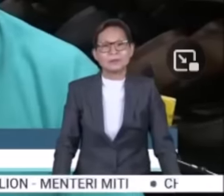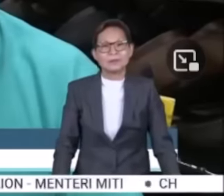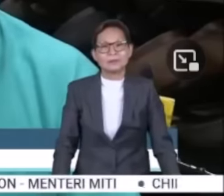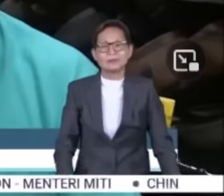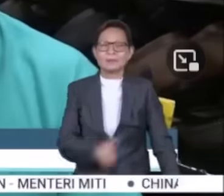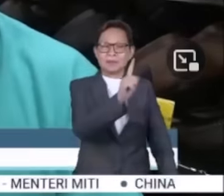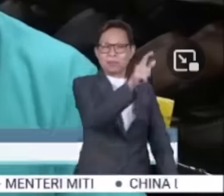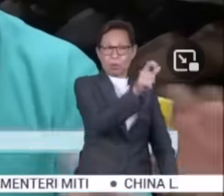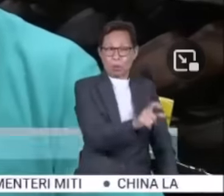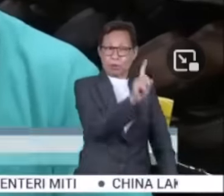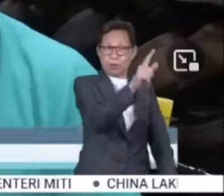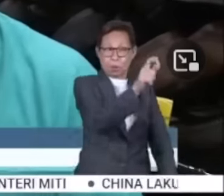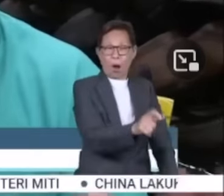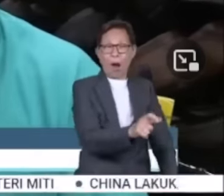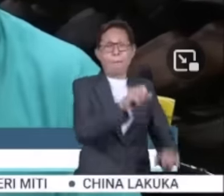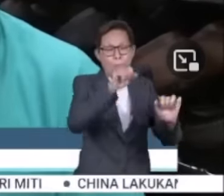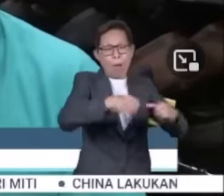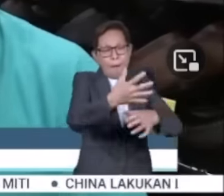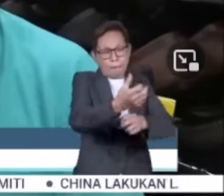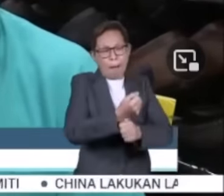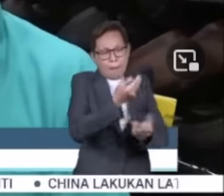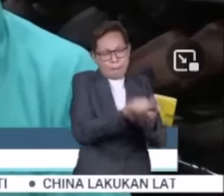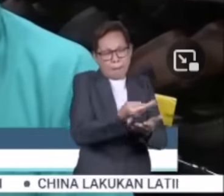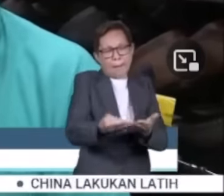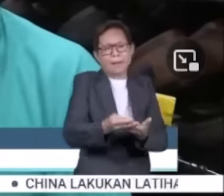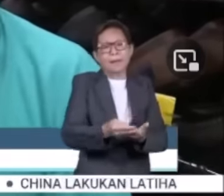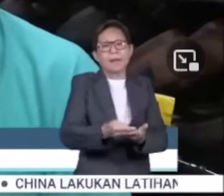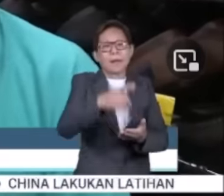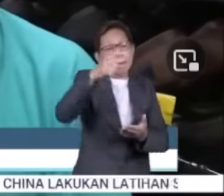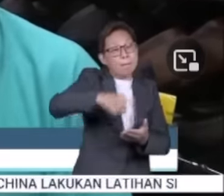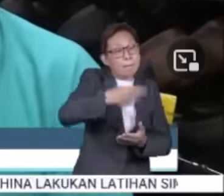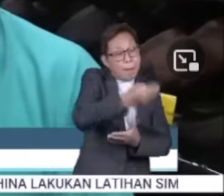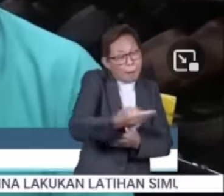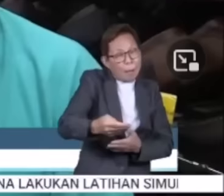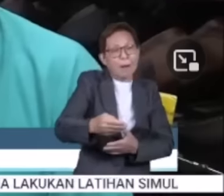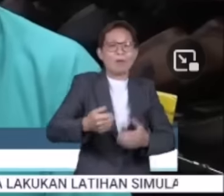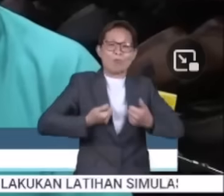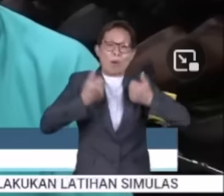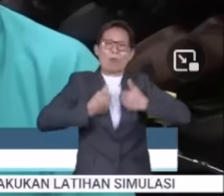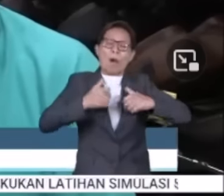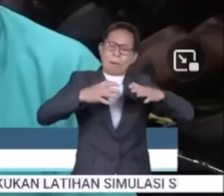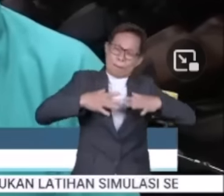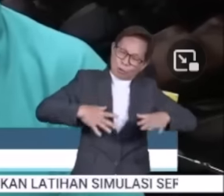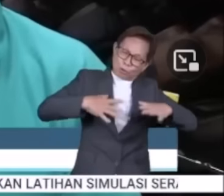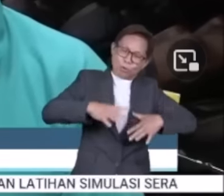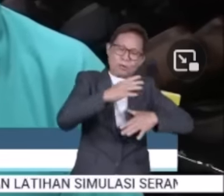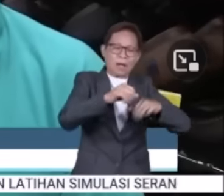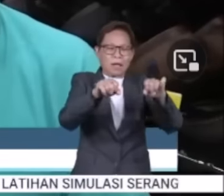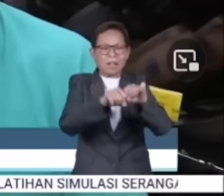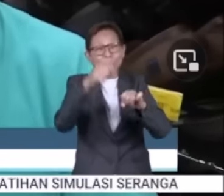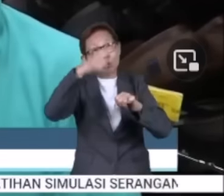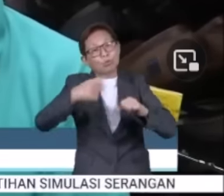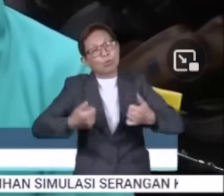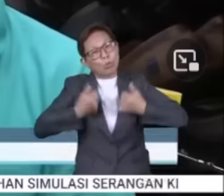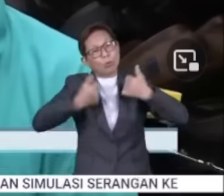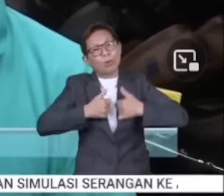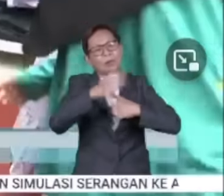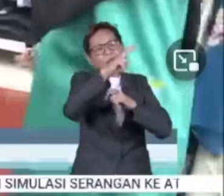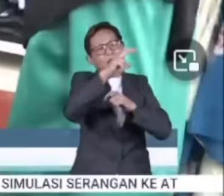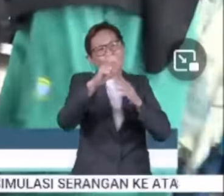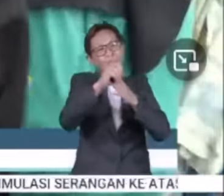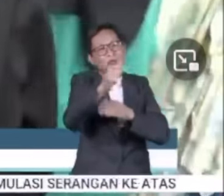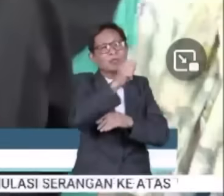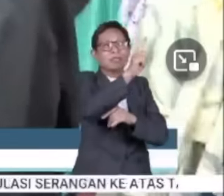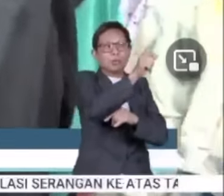Setiap seorang dapat membeli barangan keperluan hari raya, barangan baju-baju, kasut dan sebagainya untuk hari raya sebanyak